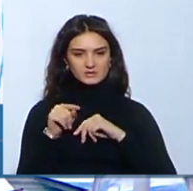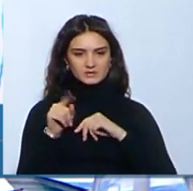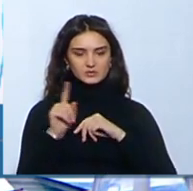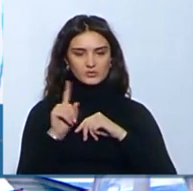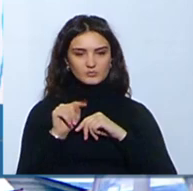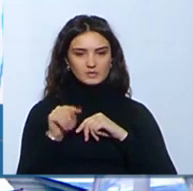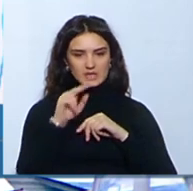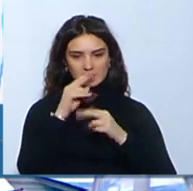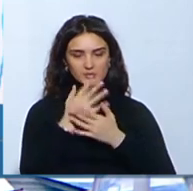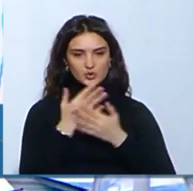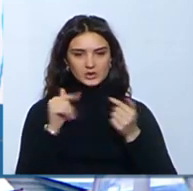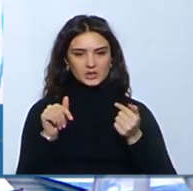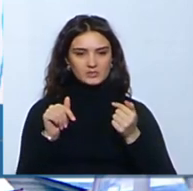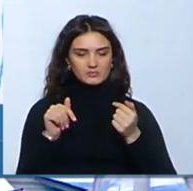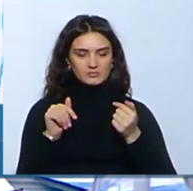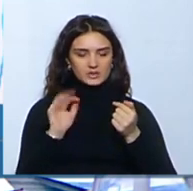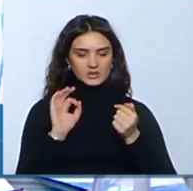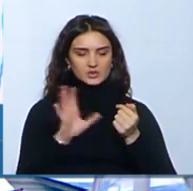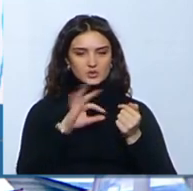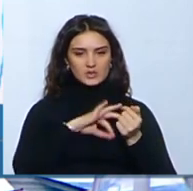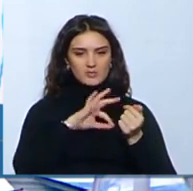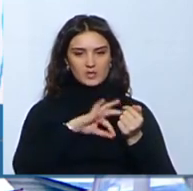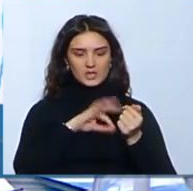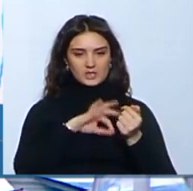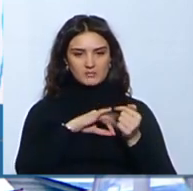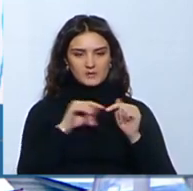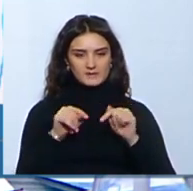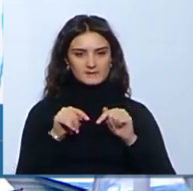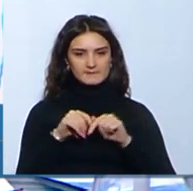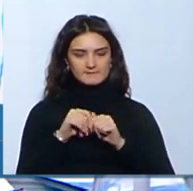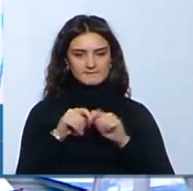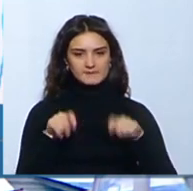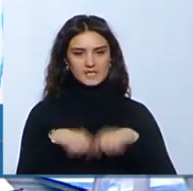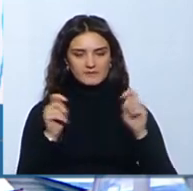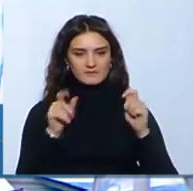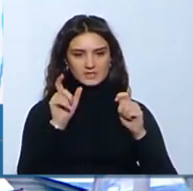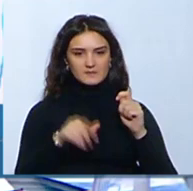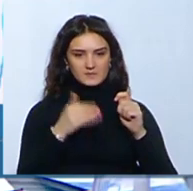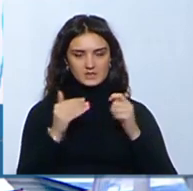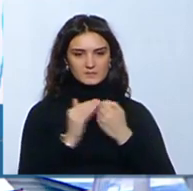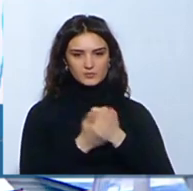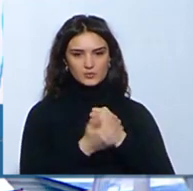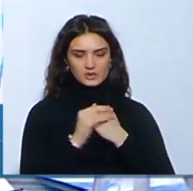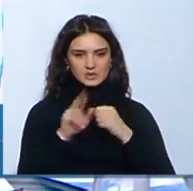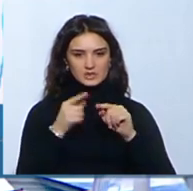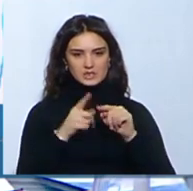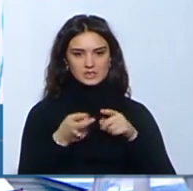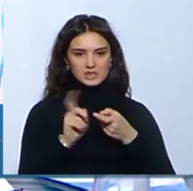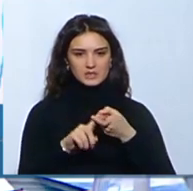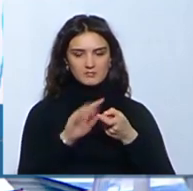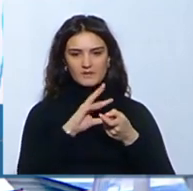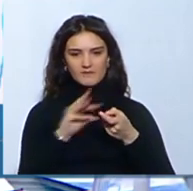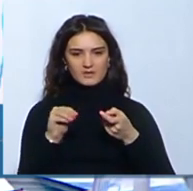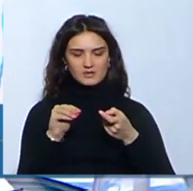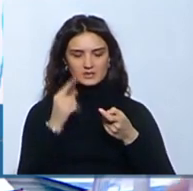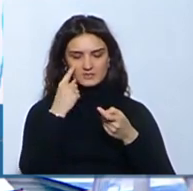რომ ანტიბიოტიკების არარაციონალური გამოყენება არ ღვევს ადამიანის ფლორას და ეს ეხება ყველა ლორწოვანს,